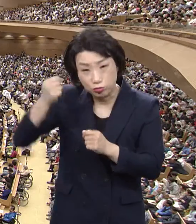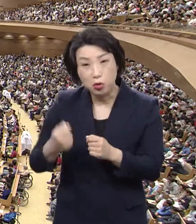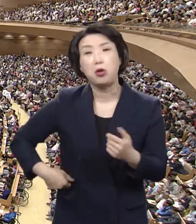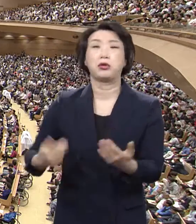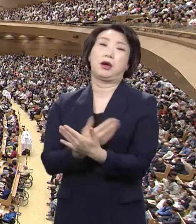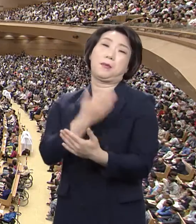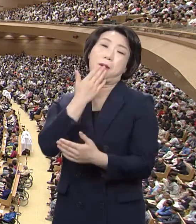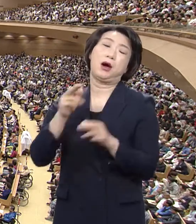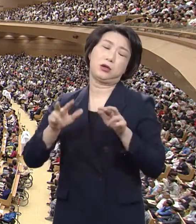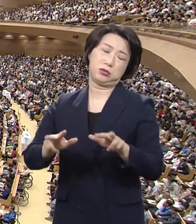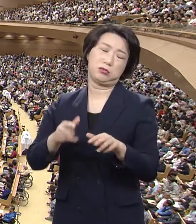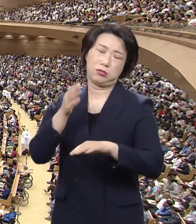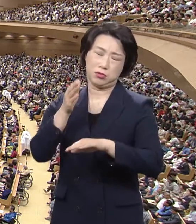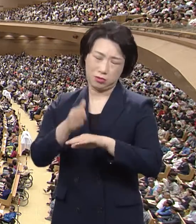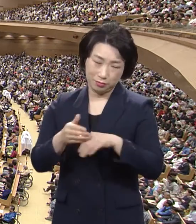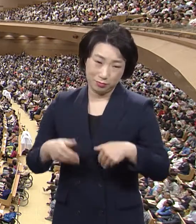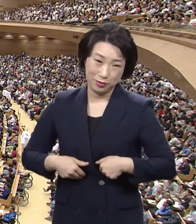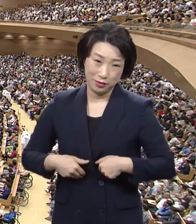감사해야지.